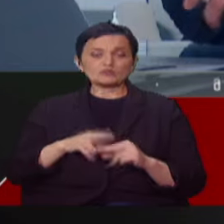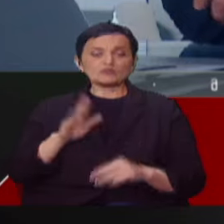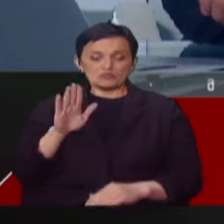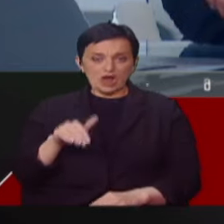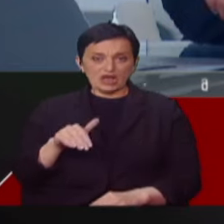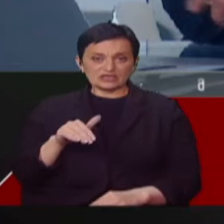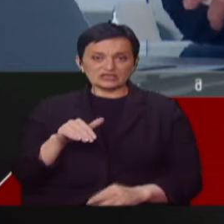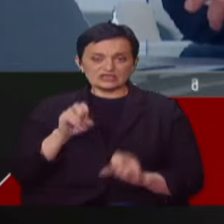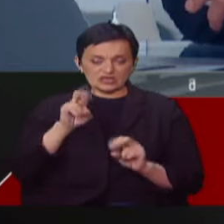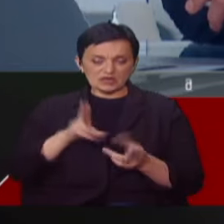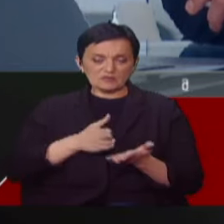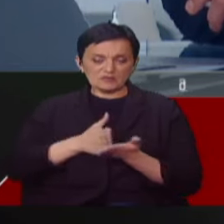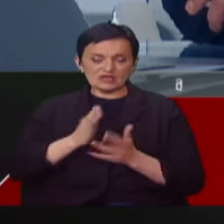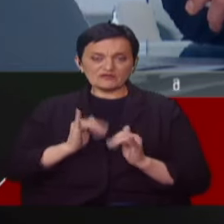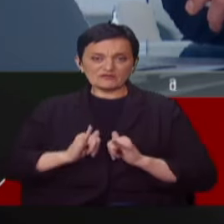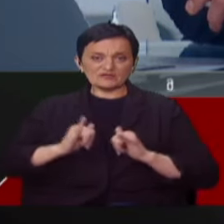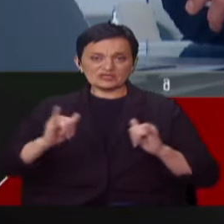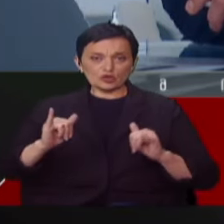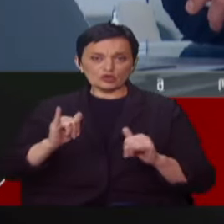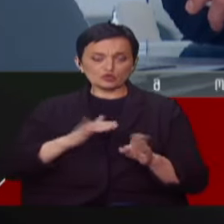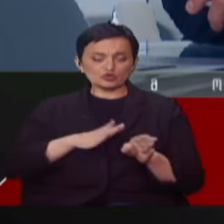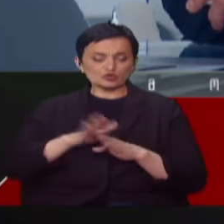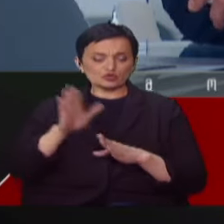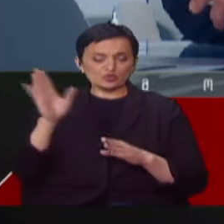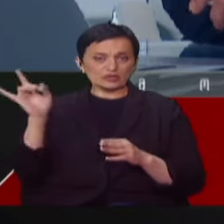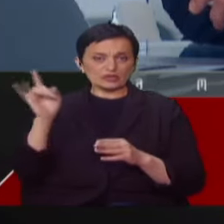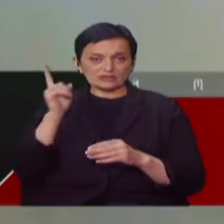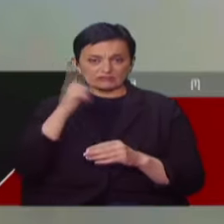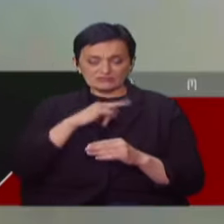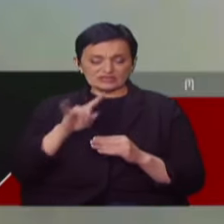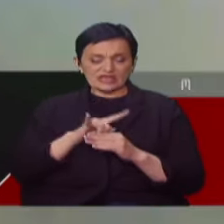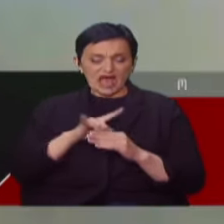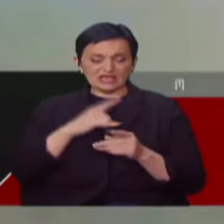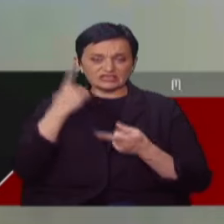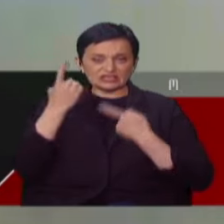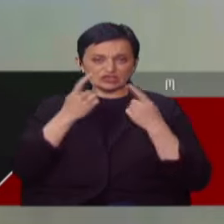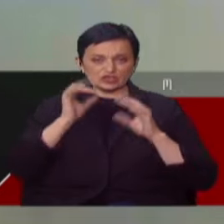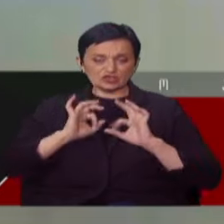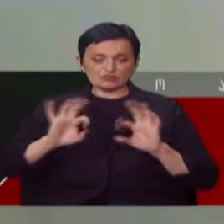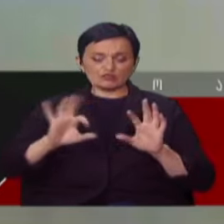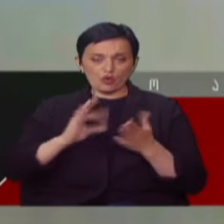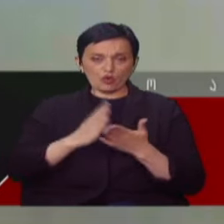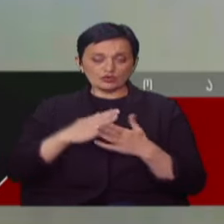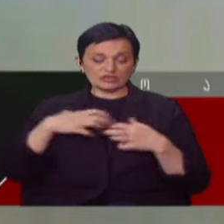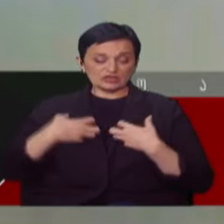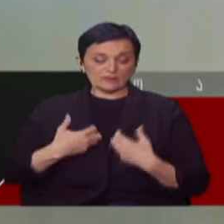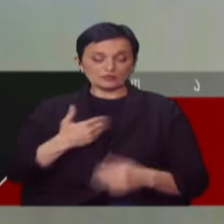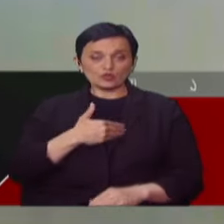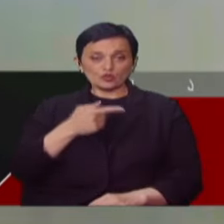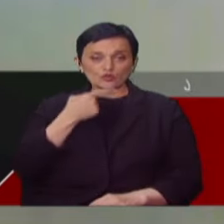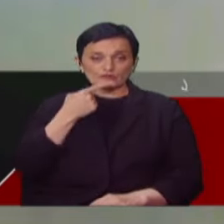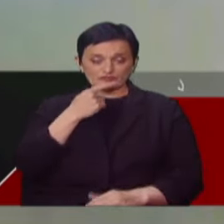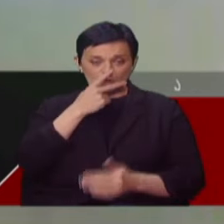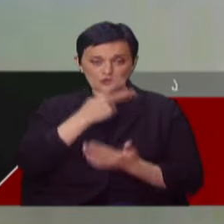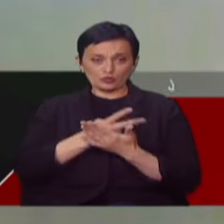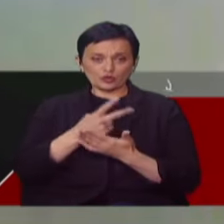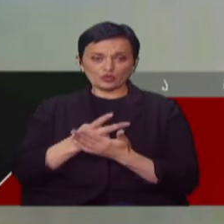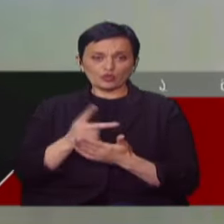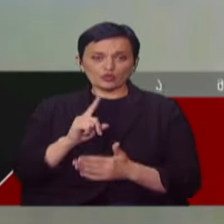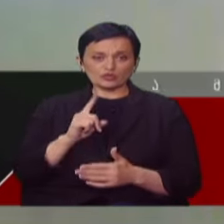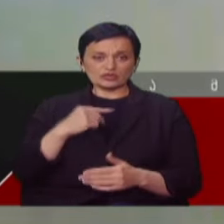მაინც მიზანმიმართულად ვრცელდება სრული დეზინფორმაცია და სამწუხაროდ ხარო რა მინდა ვთქვა კიდე, მიუხედავად იმისა,